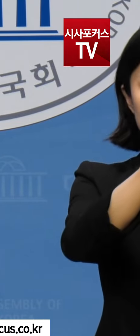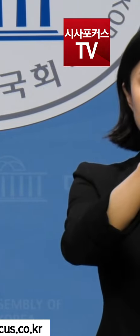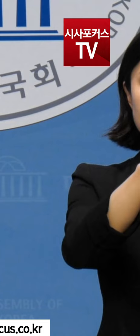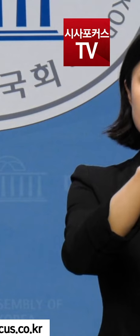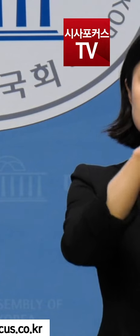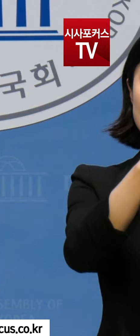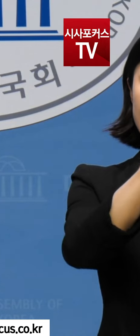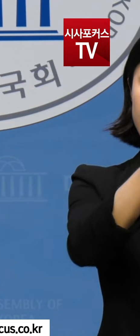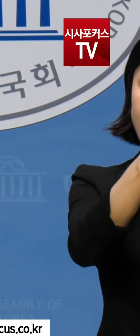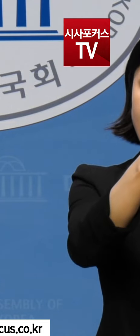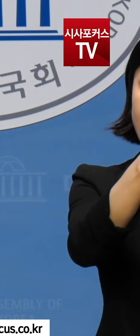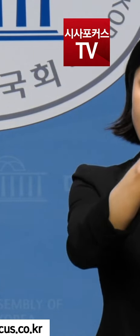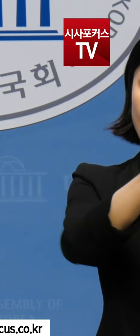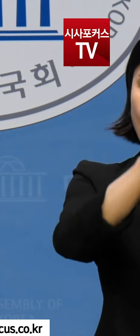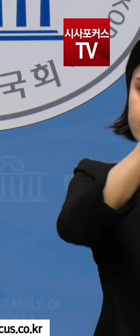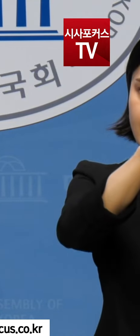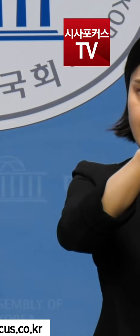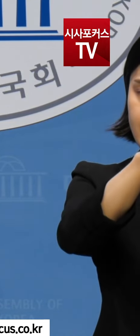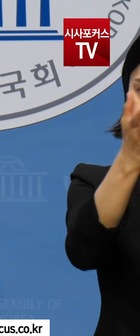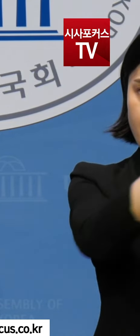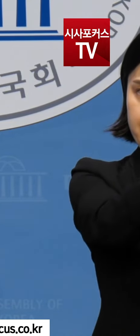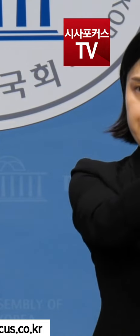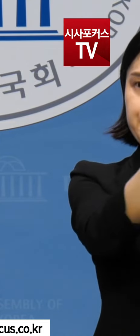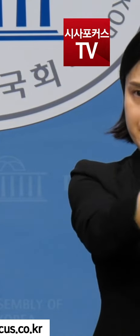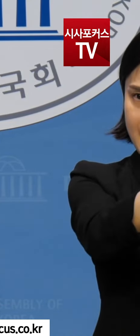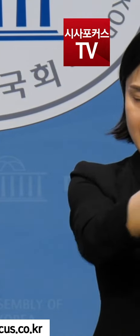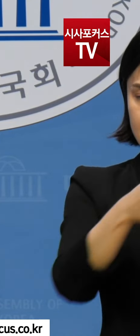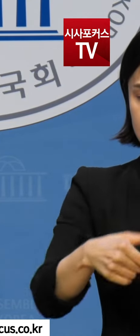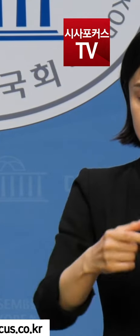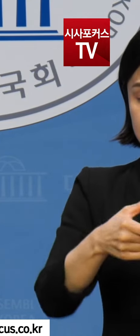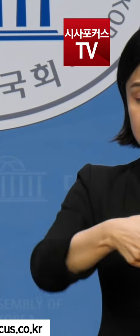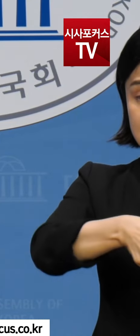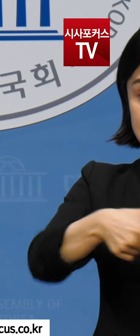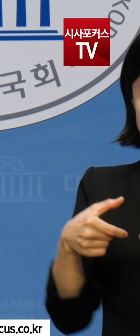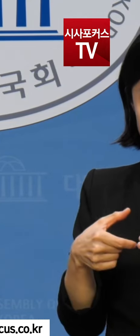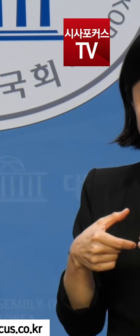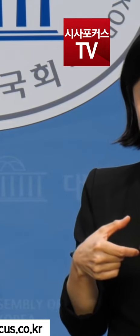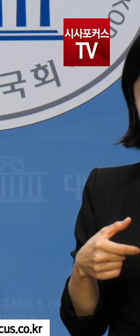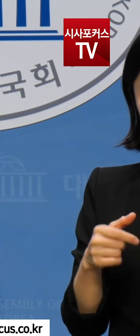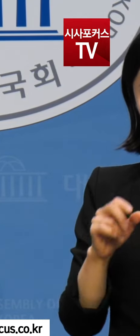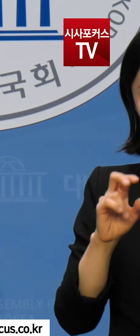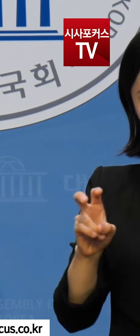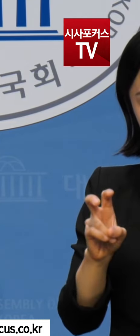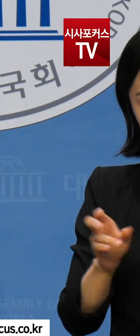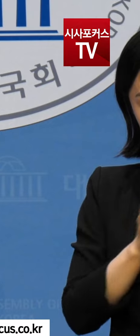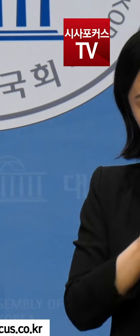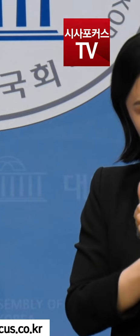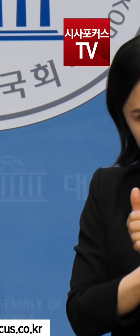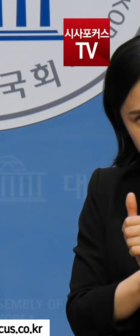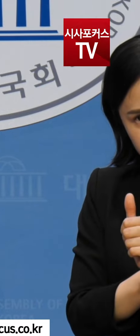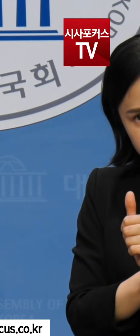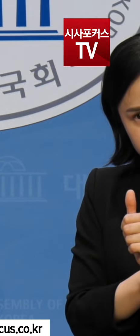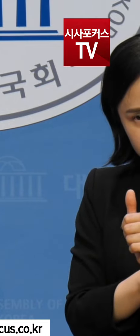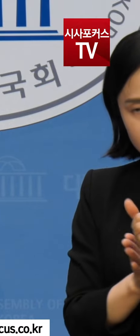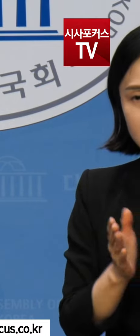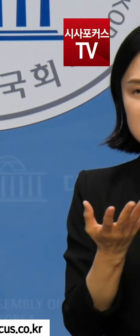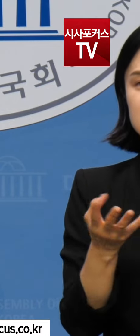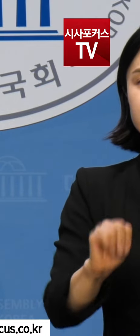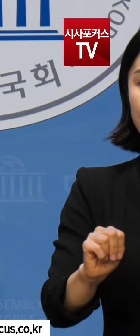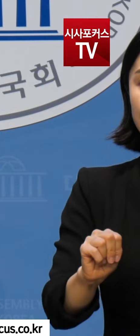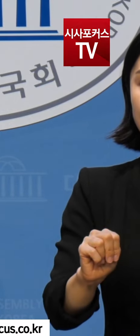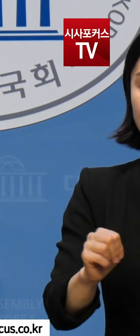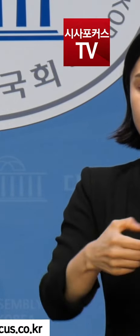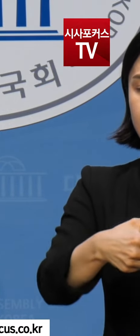고유번호를 인식할 수 있는 라벨지 생산을 위탁했고 조폐공사는 2022년 4월 정부 입찰을 통해 라벨지 20억 장